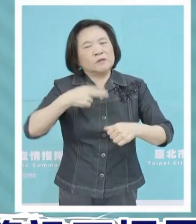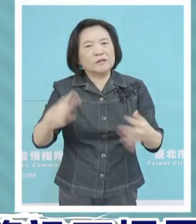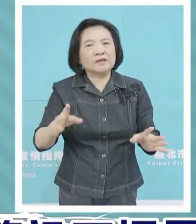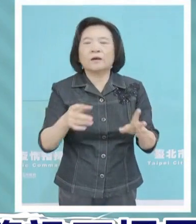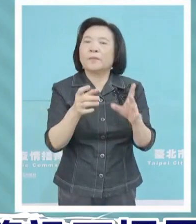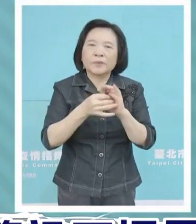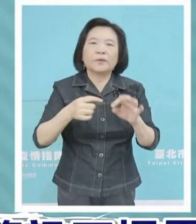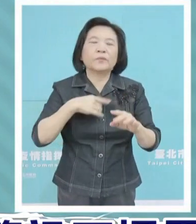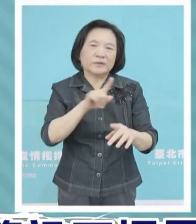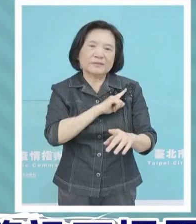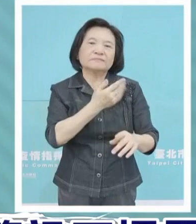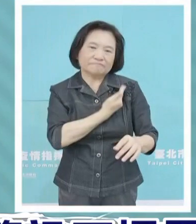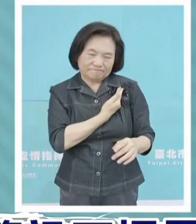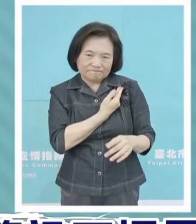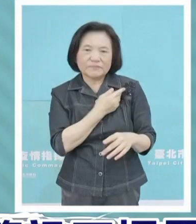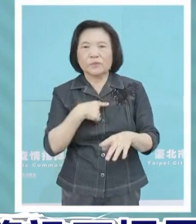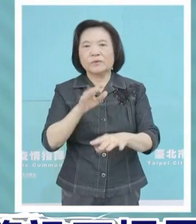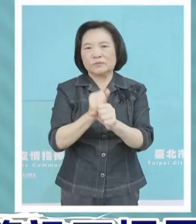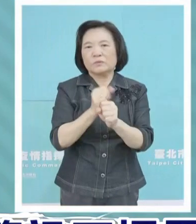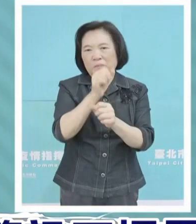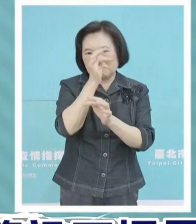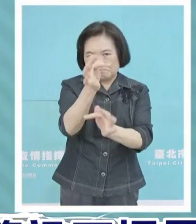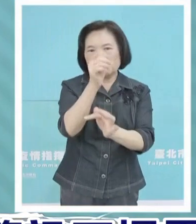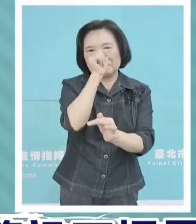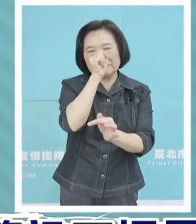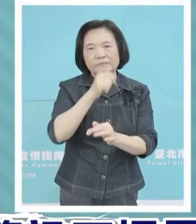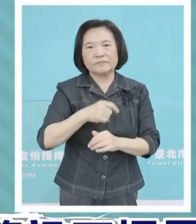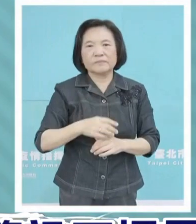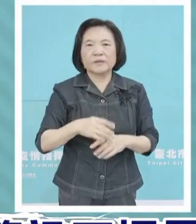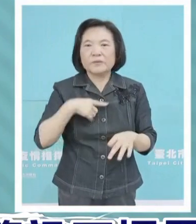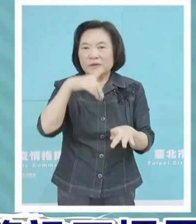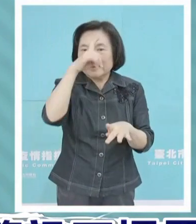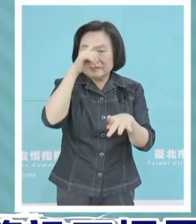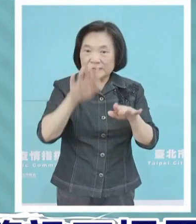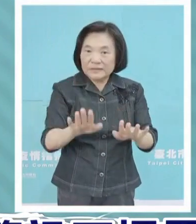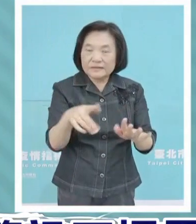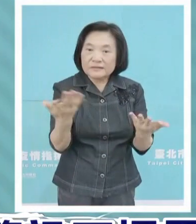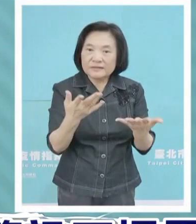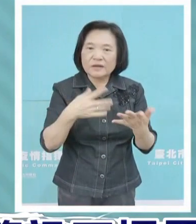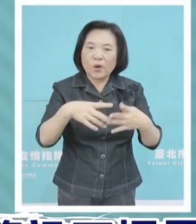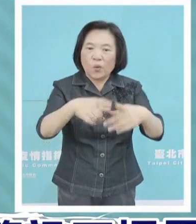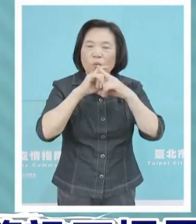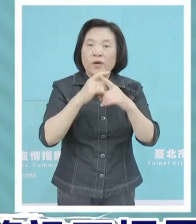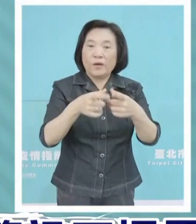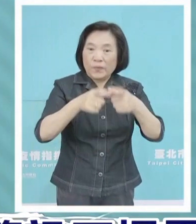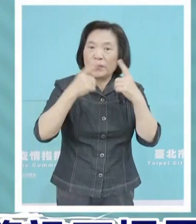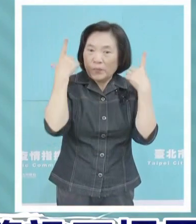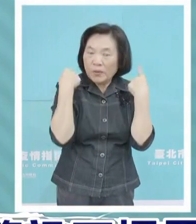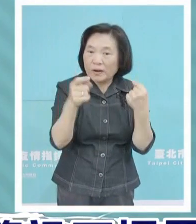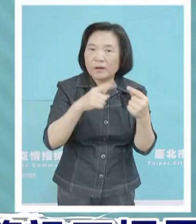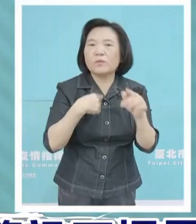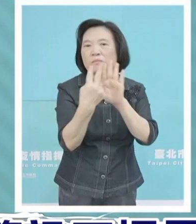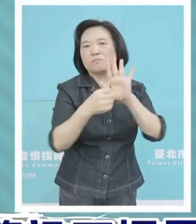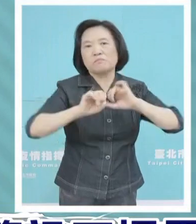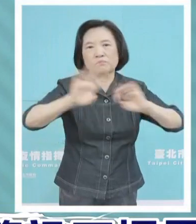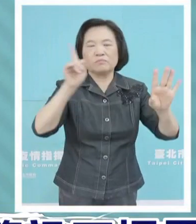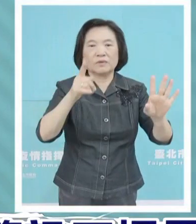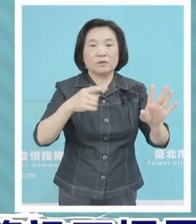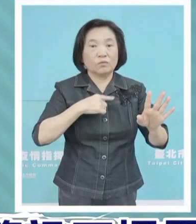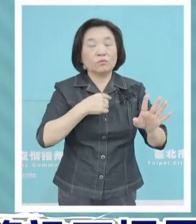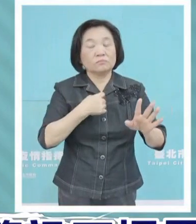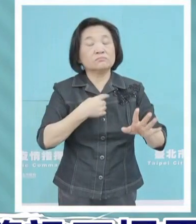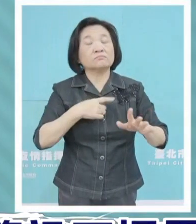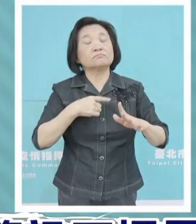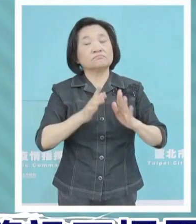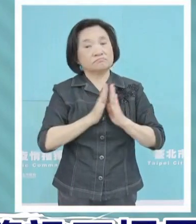望大家把这个事情能够还原真相，我本人坦荡荡，我这些相关资料都愿意交